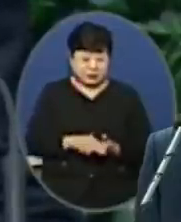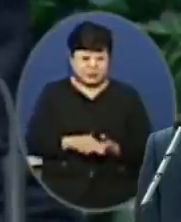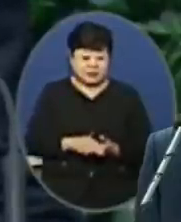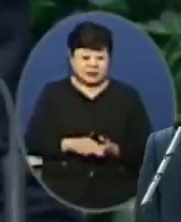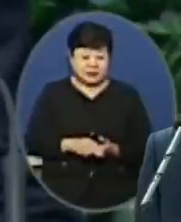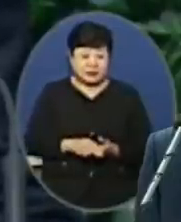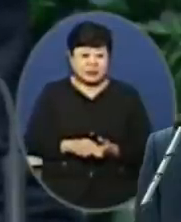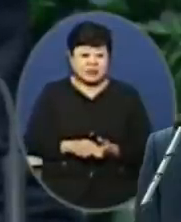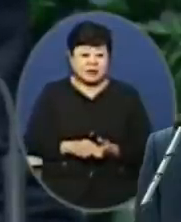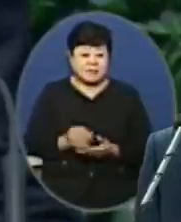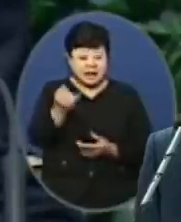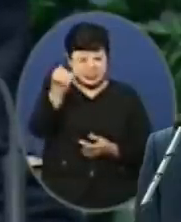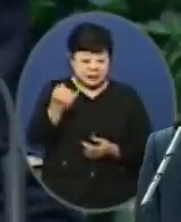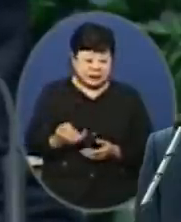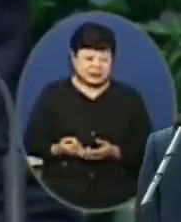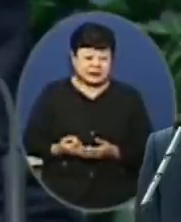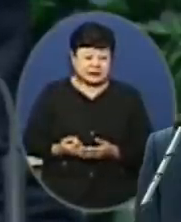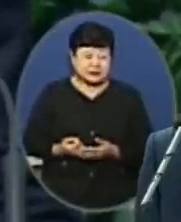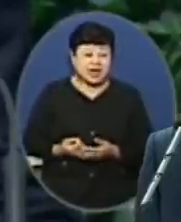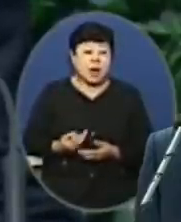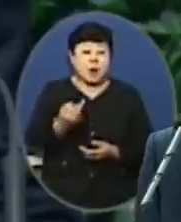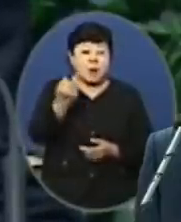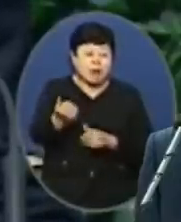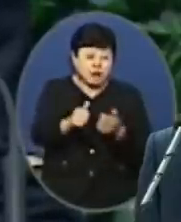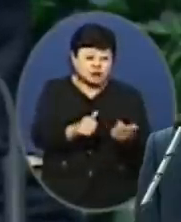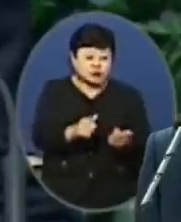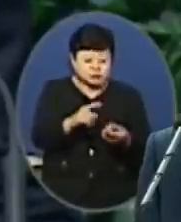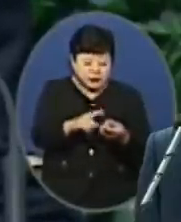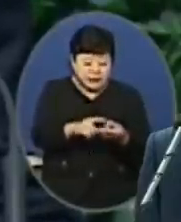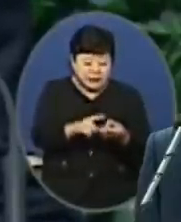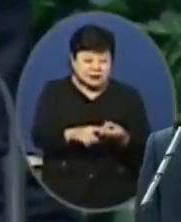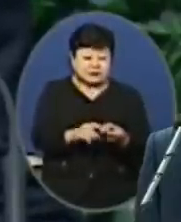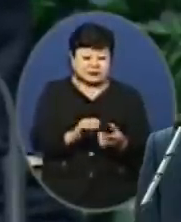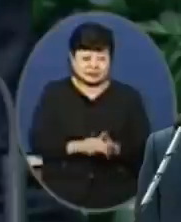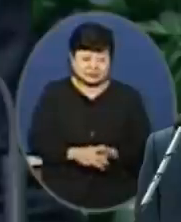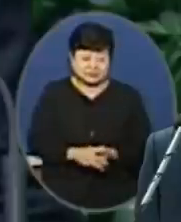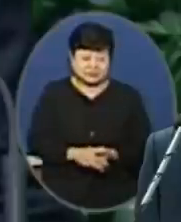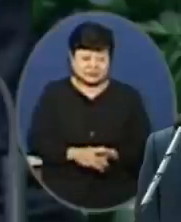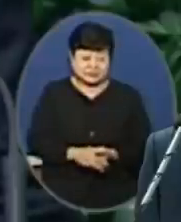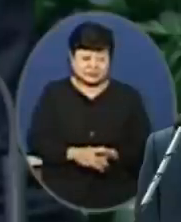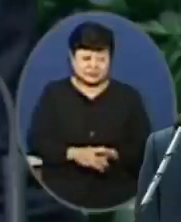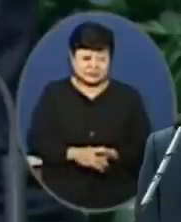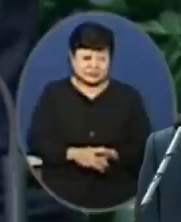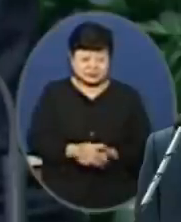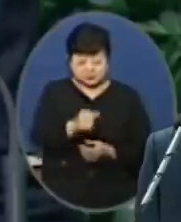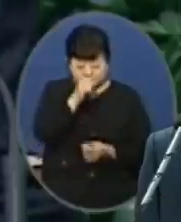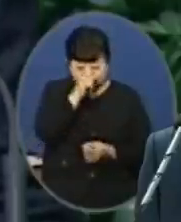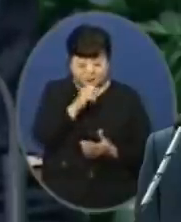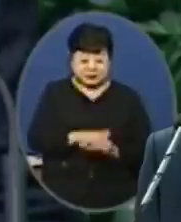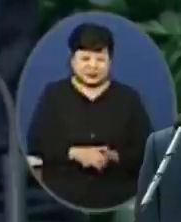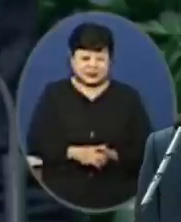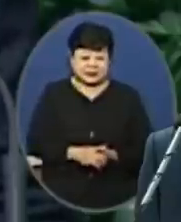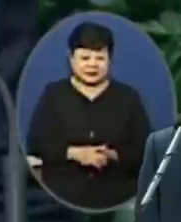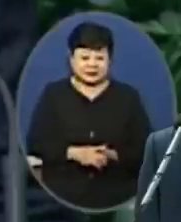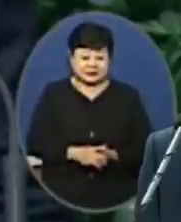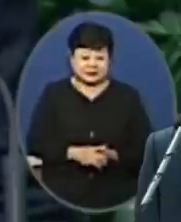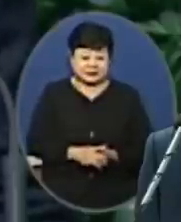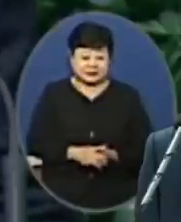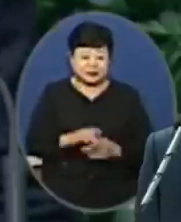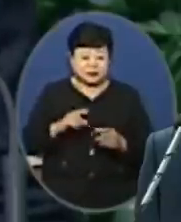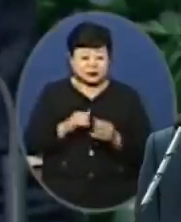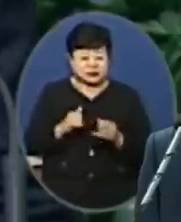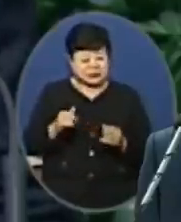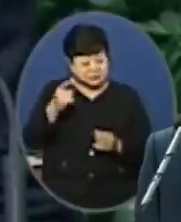마리아와 마르다와 그 오라버니의 죽은 사건을 굉장히 좋아합니다. 왜냐하면